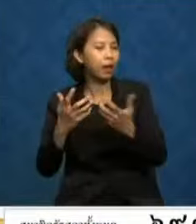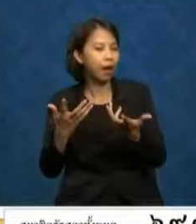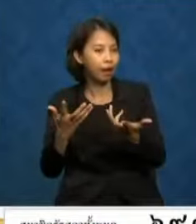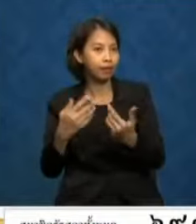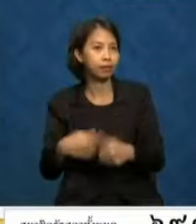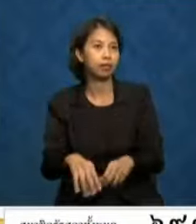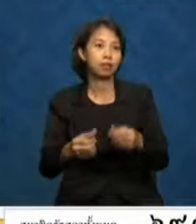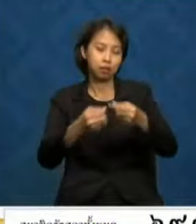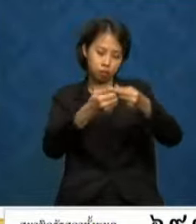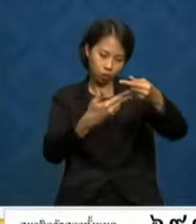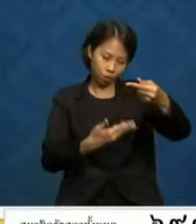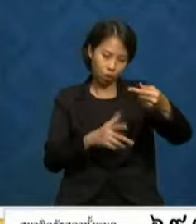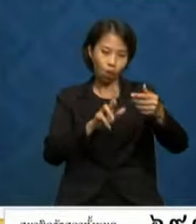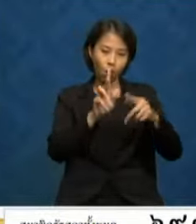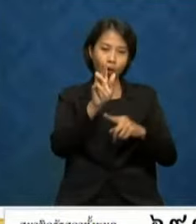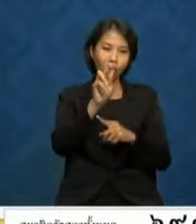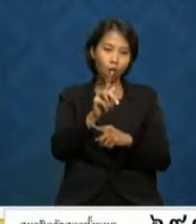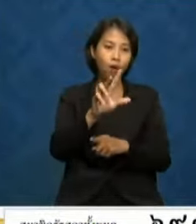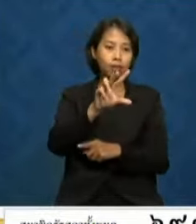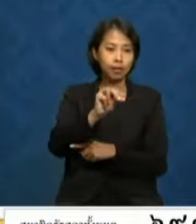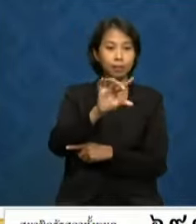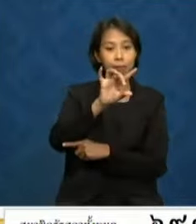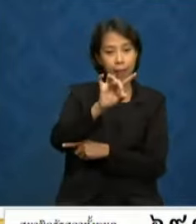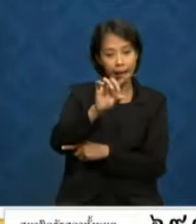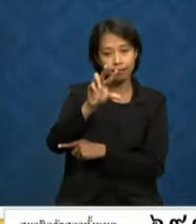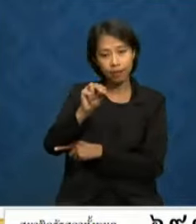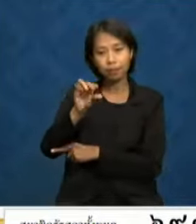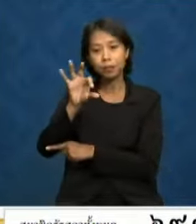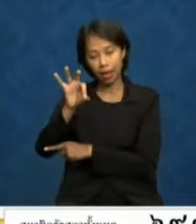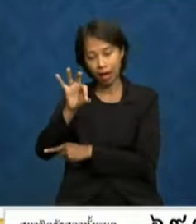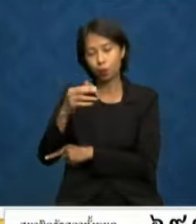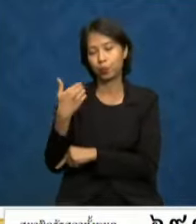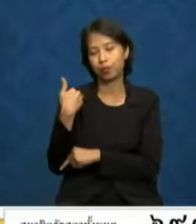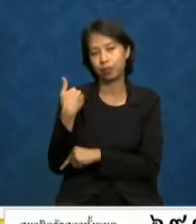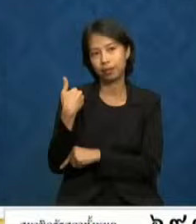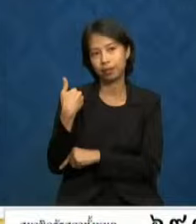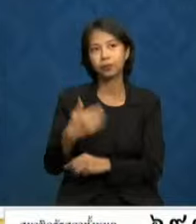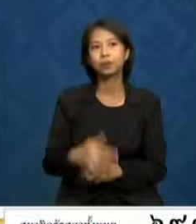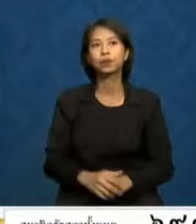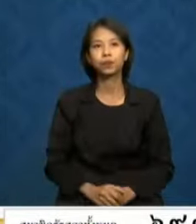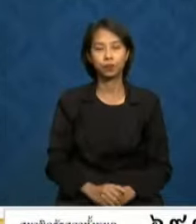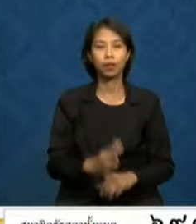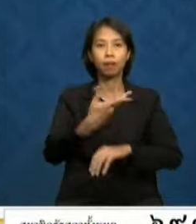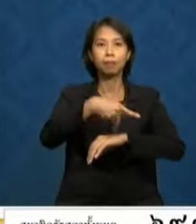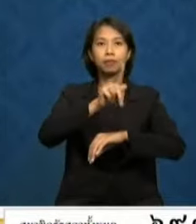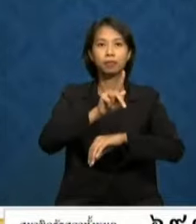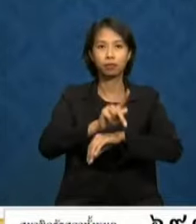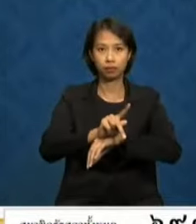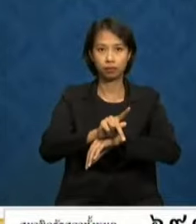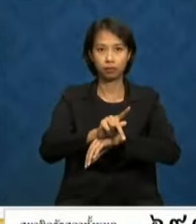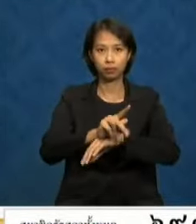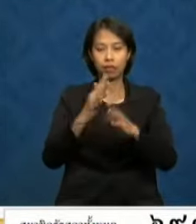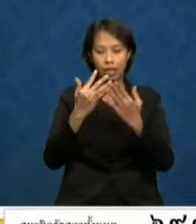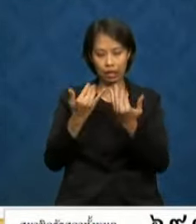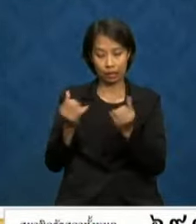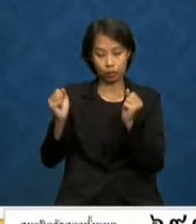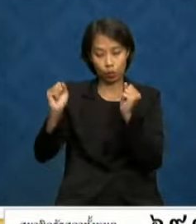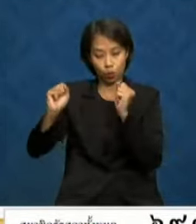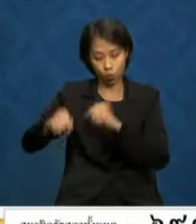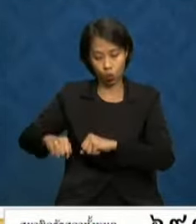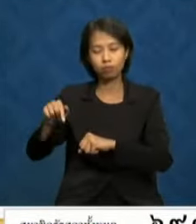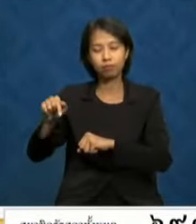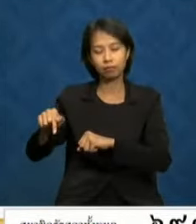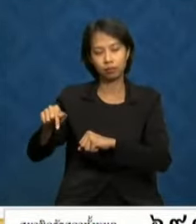ในข้อ38กับ39ของกรอบข้อตกลงนี้นะครับท่านประธานที่เคารพครับในกรอบข้อตกลงนี้เนี่ย